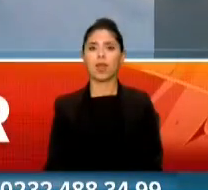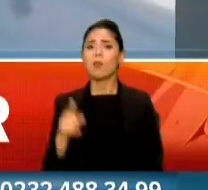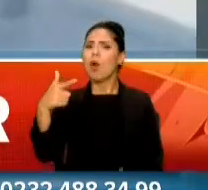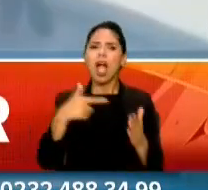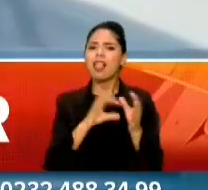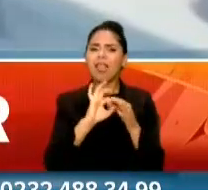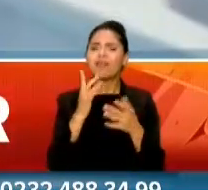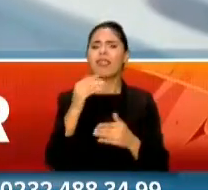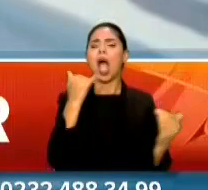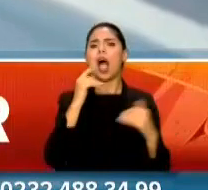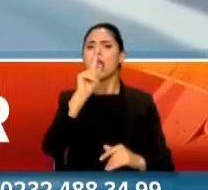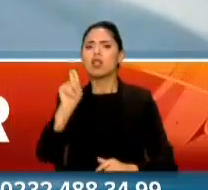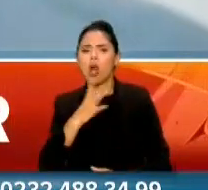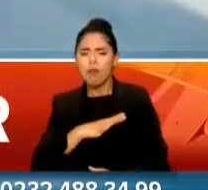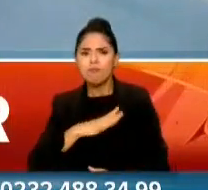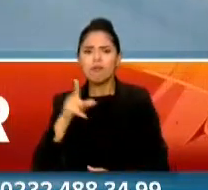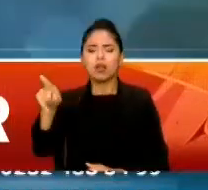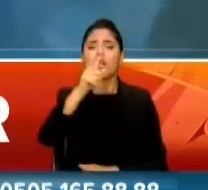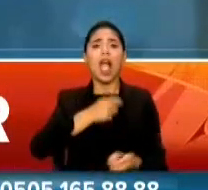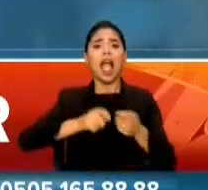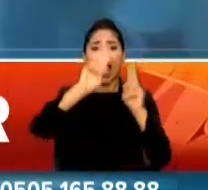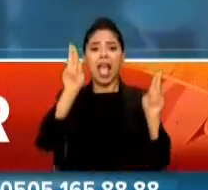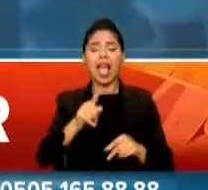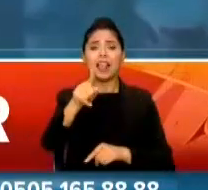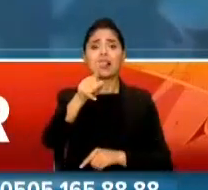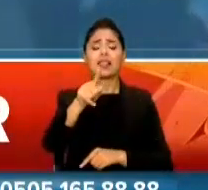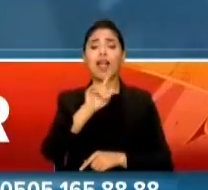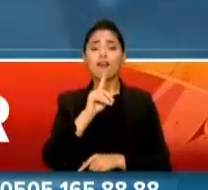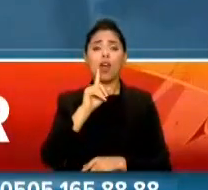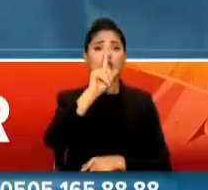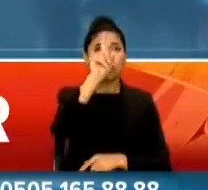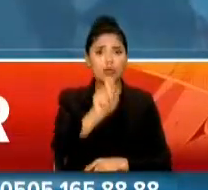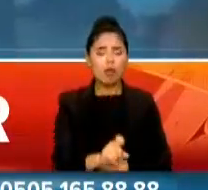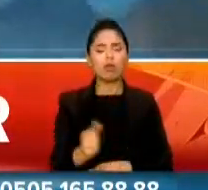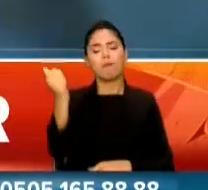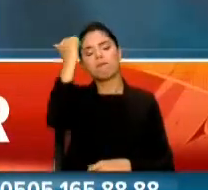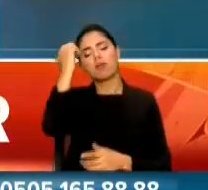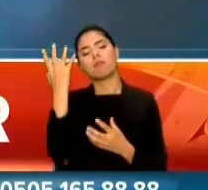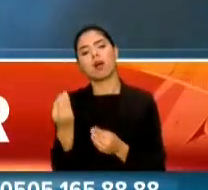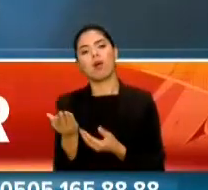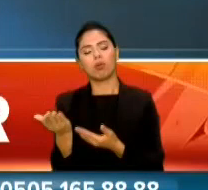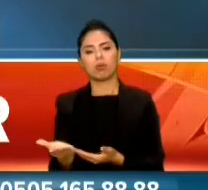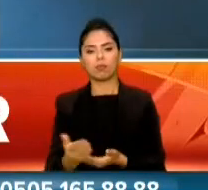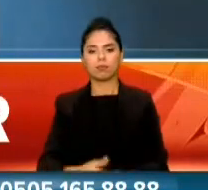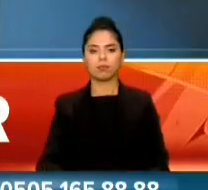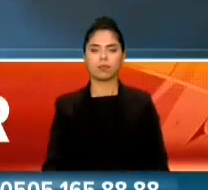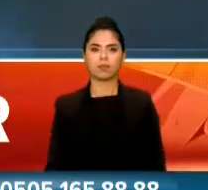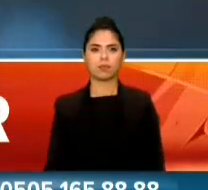Amaçları yalnızca adres sormaktı ama esnaf sorduklarına da soracaklarına da pişman etti.